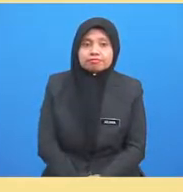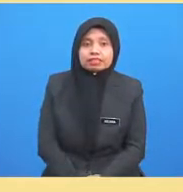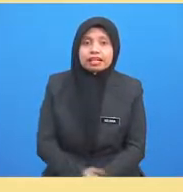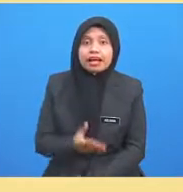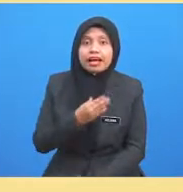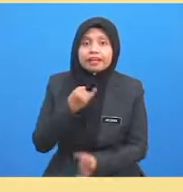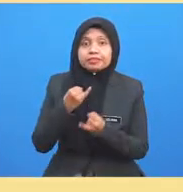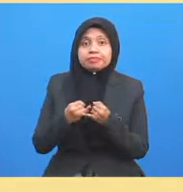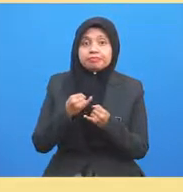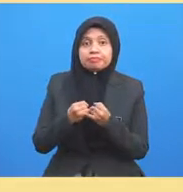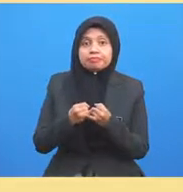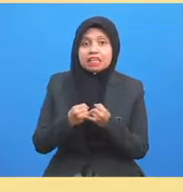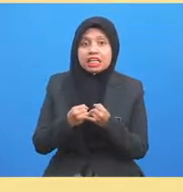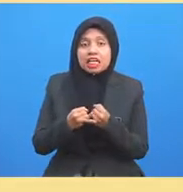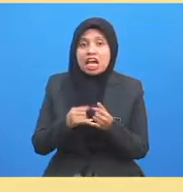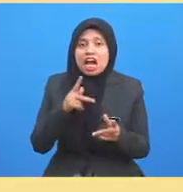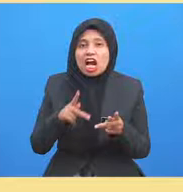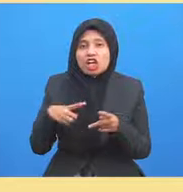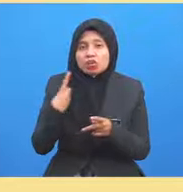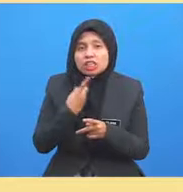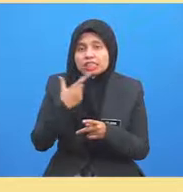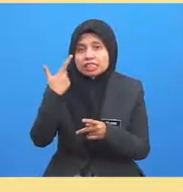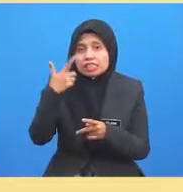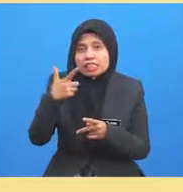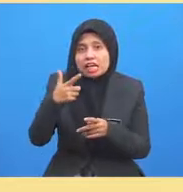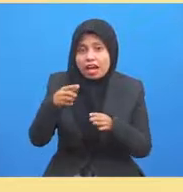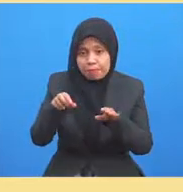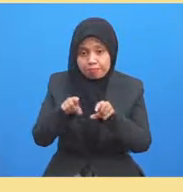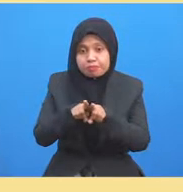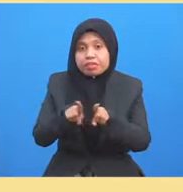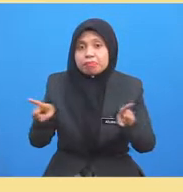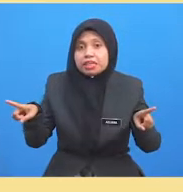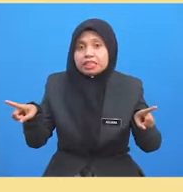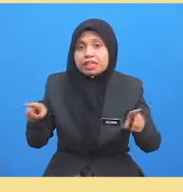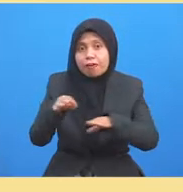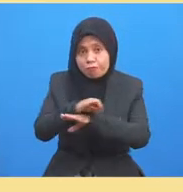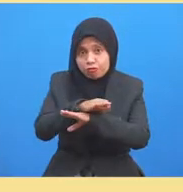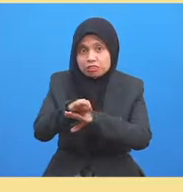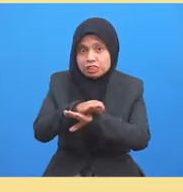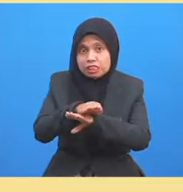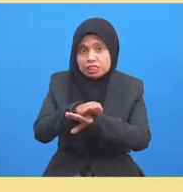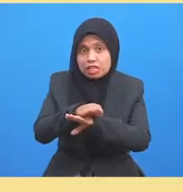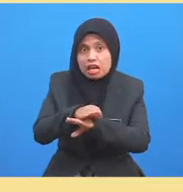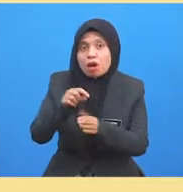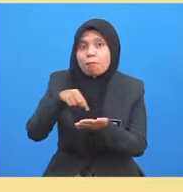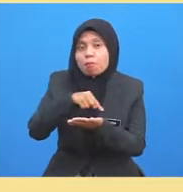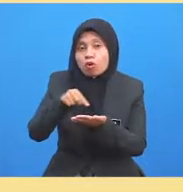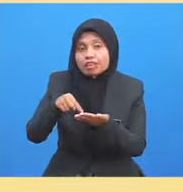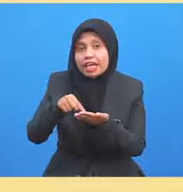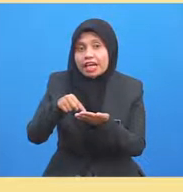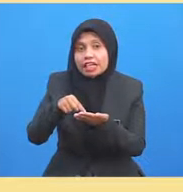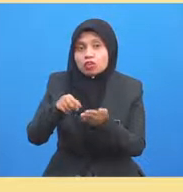Dan akhir sekali, jika dilihat dari segi perbandingan fungsi, model olokan tidak berfungsi